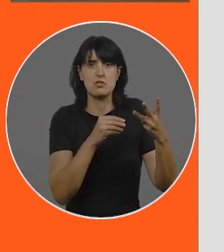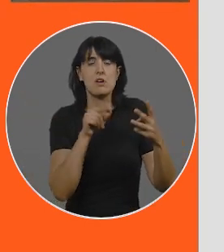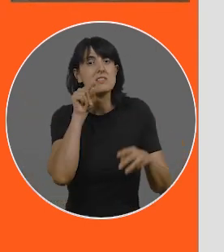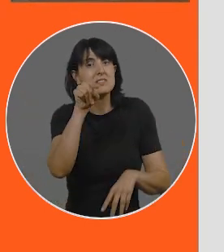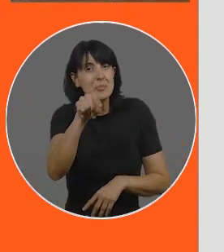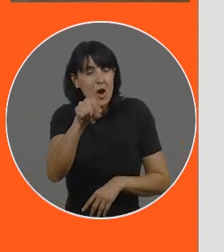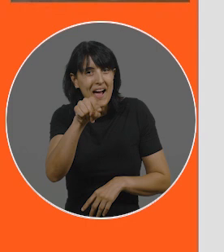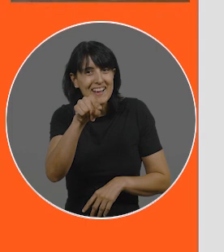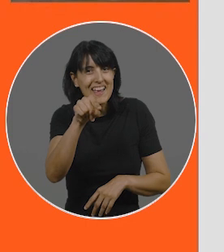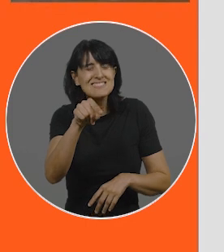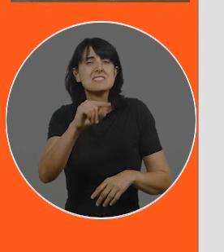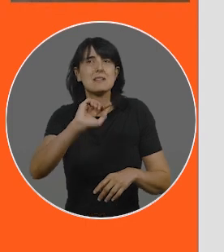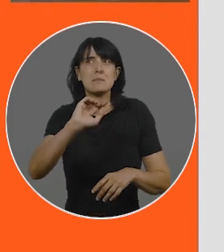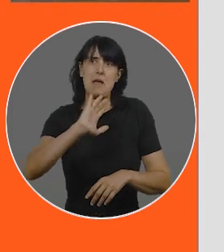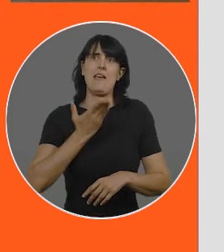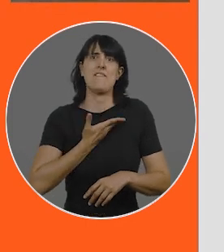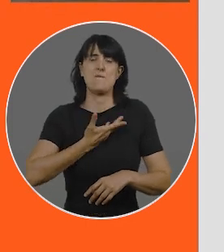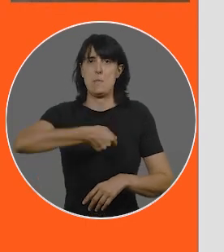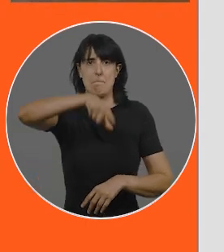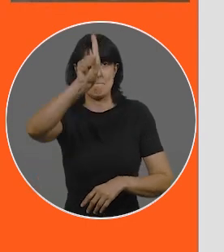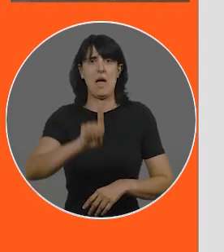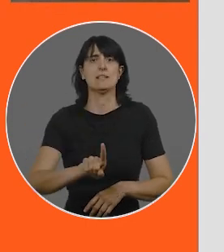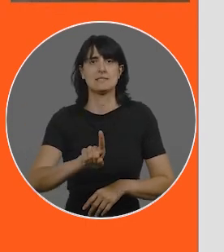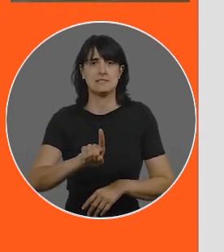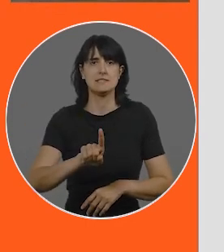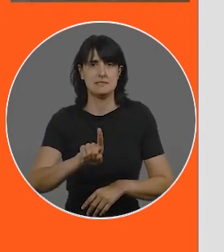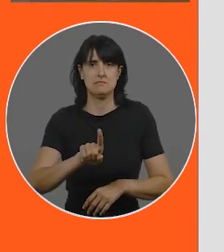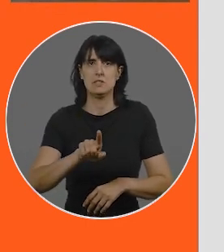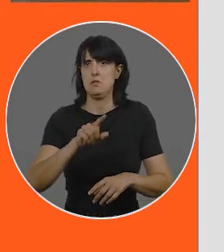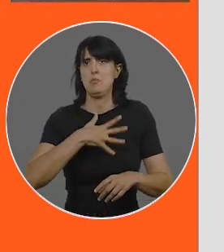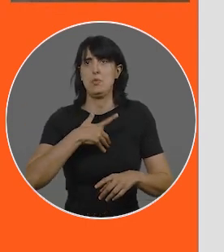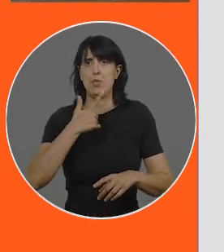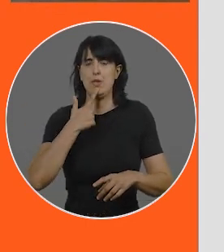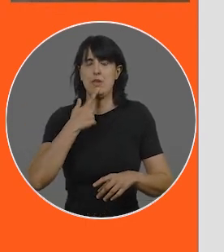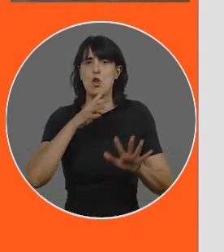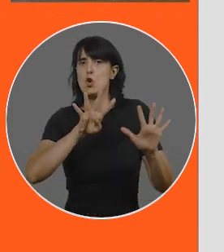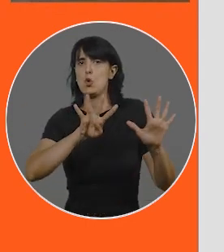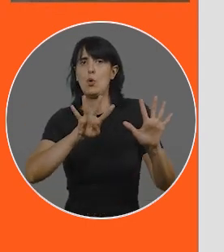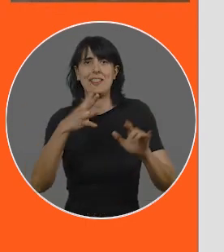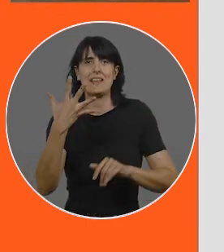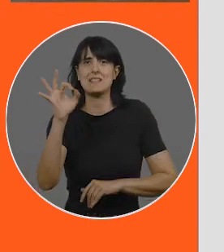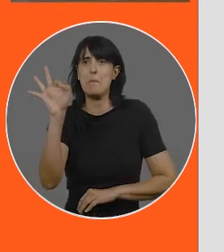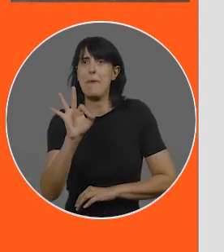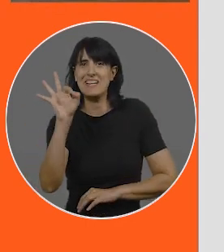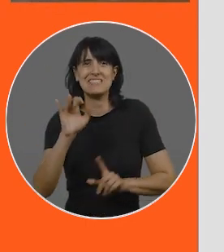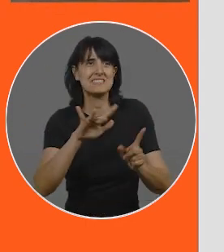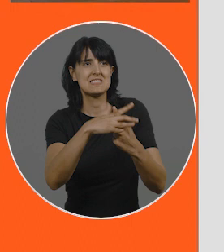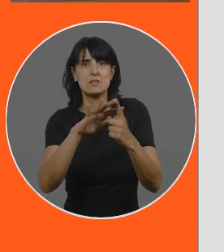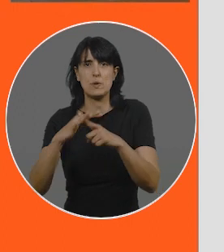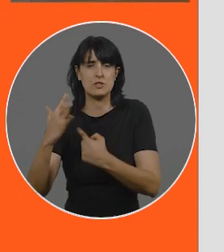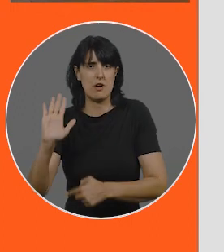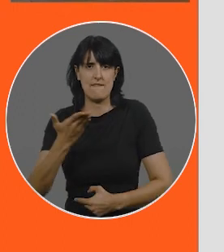tothom. Però aquests potser són els que realment estan més afectats, només en el 95% dels casos.